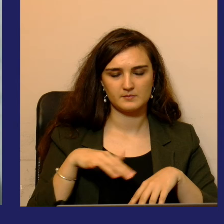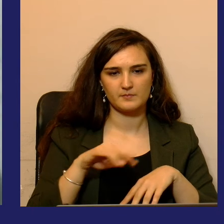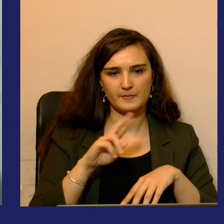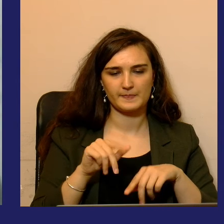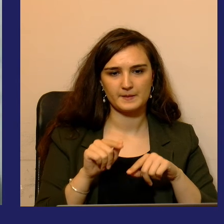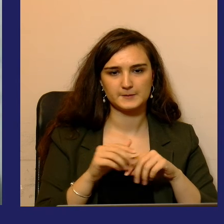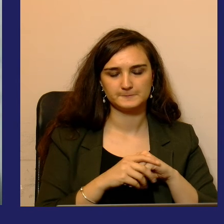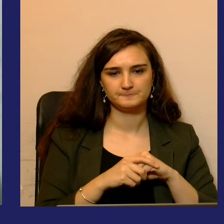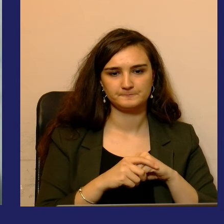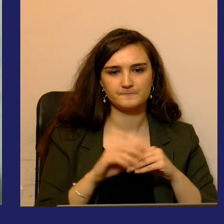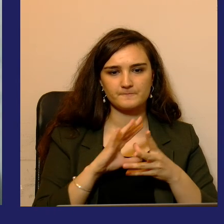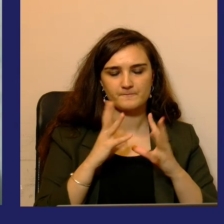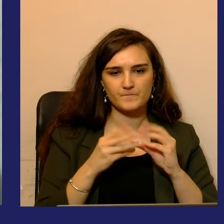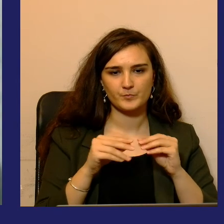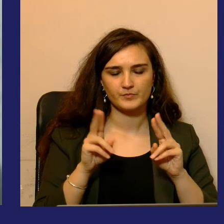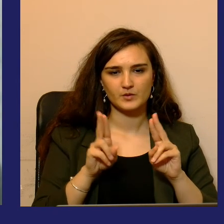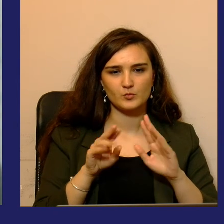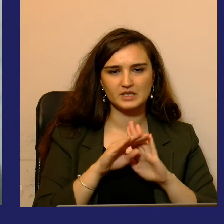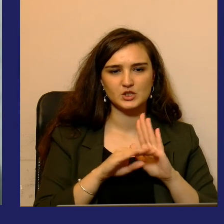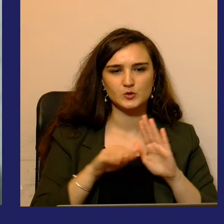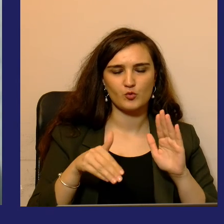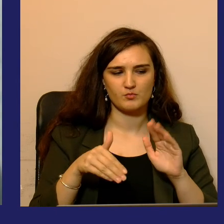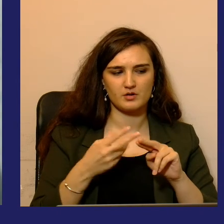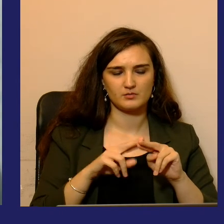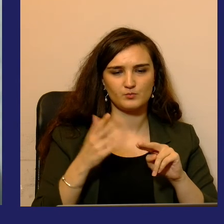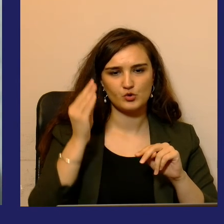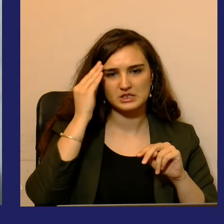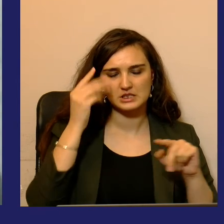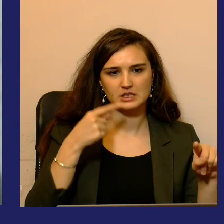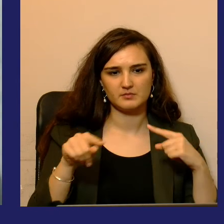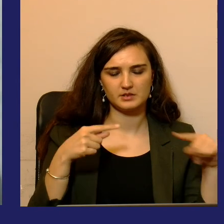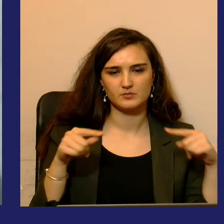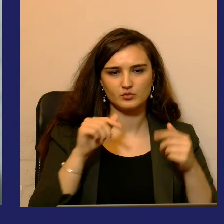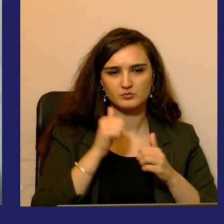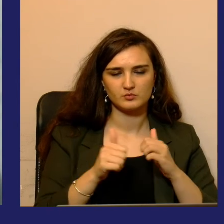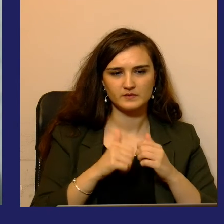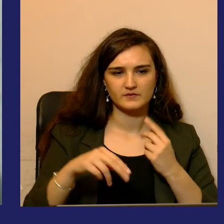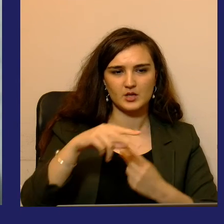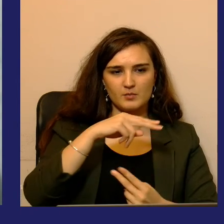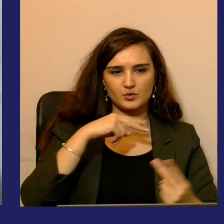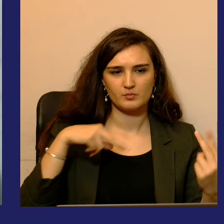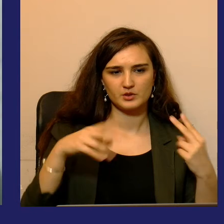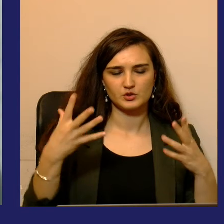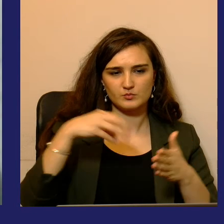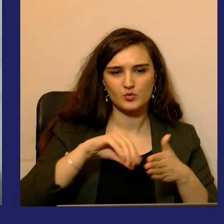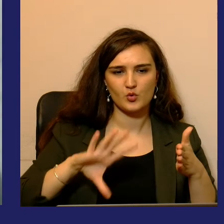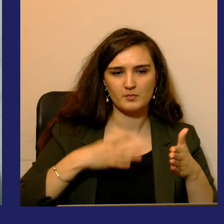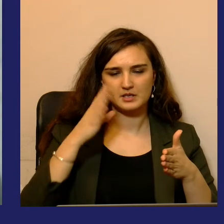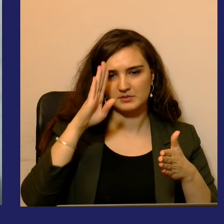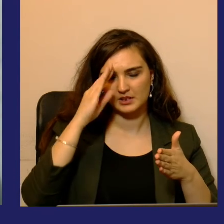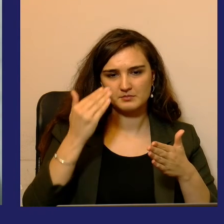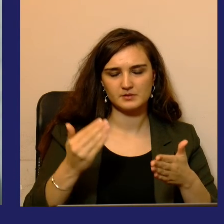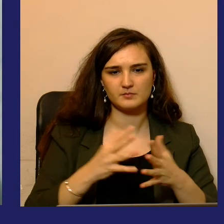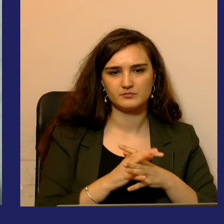და აბსოლუტური უპრინციპოა, რომელიც პოზიციების მუდმივ ცვალებადობაში ყოფილი მტრების